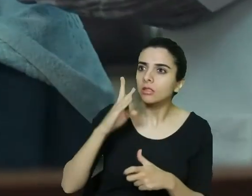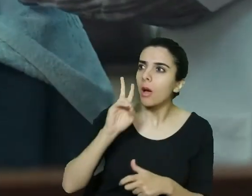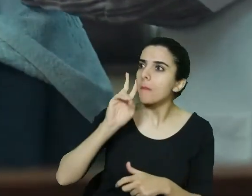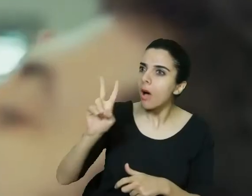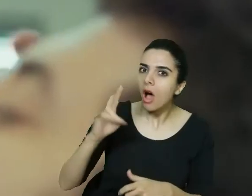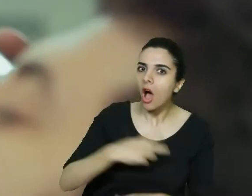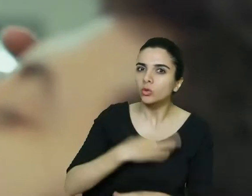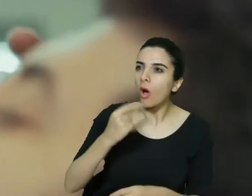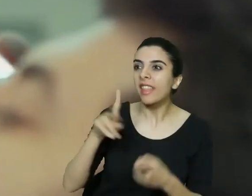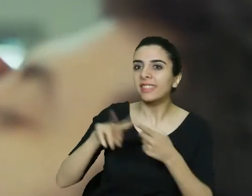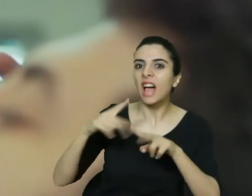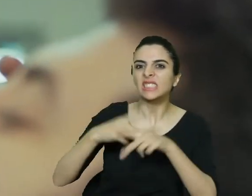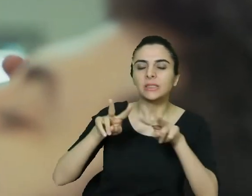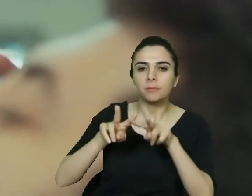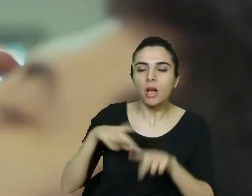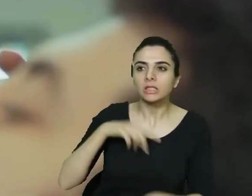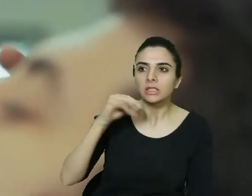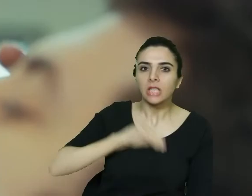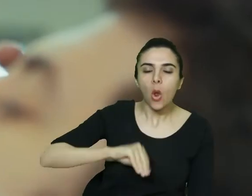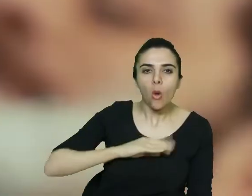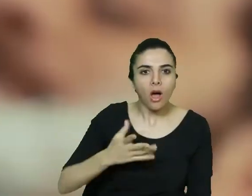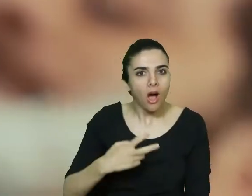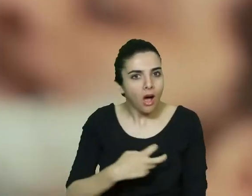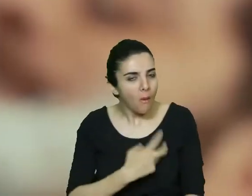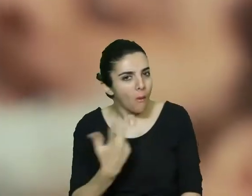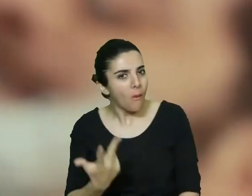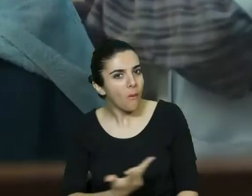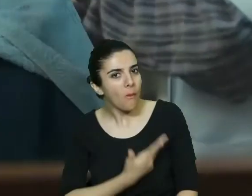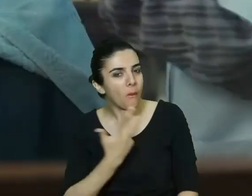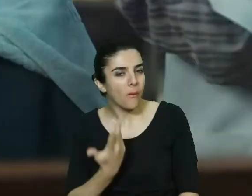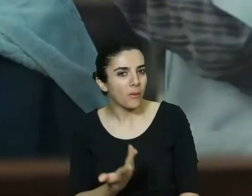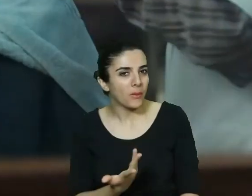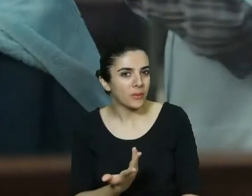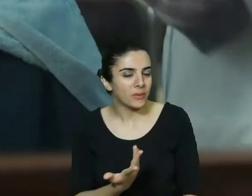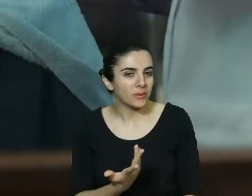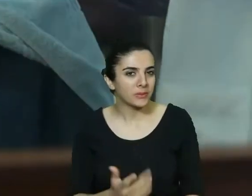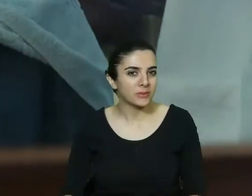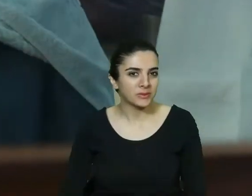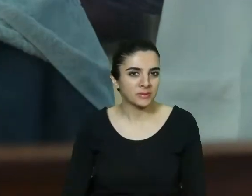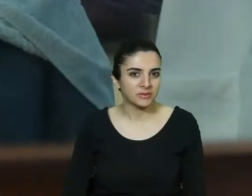Hikmet sanıyordu değil mi? Ya ne aşktı ama değil mi?